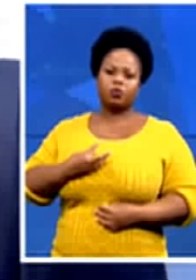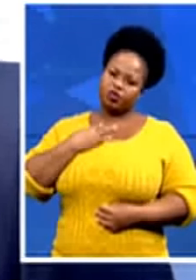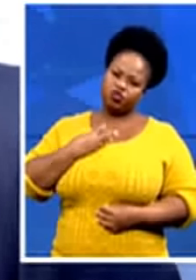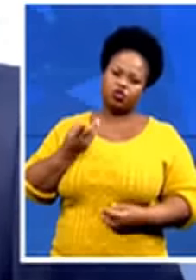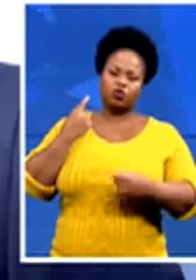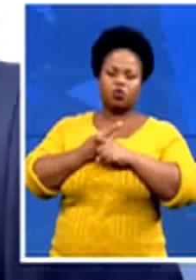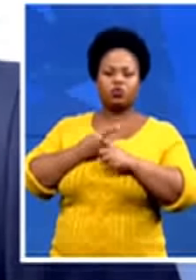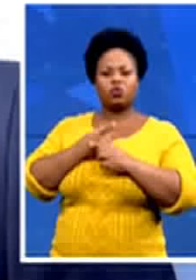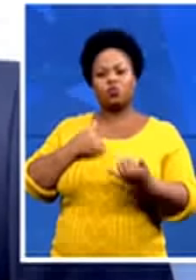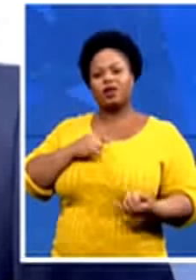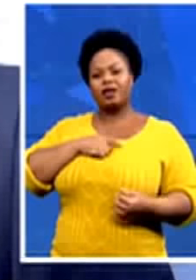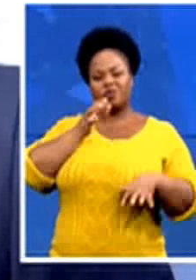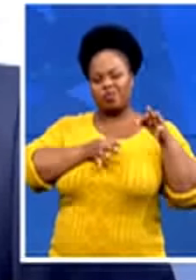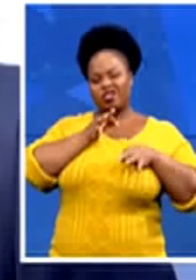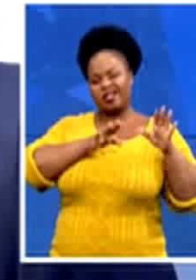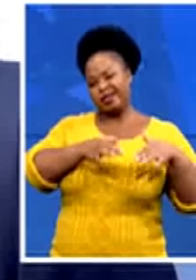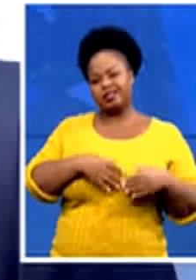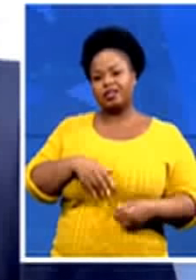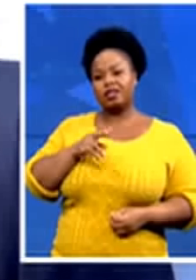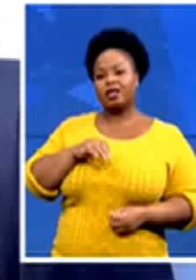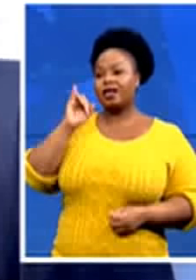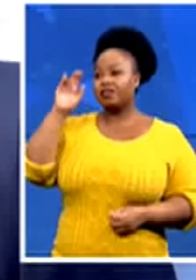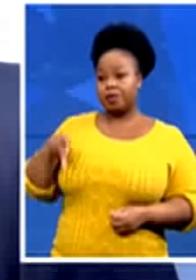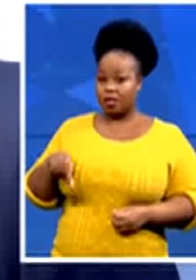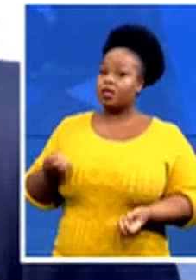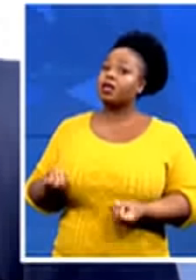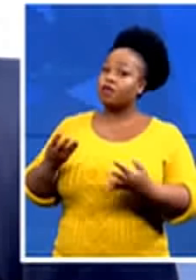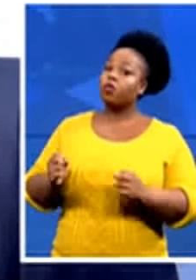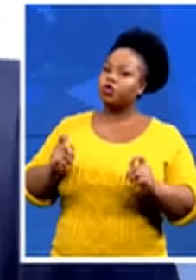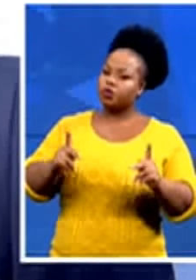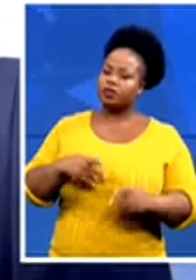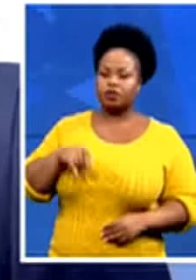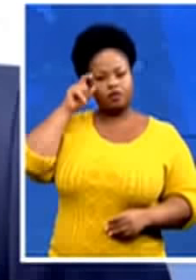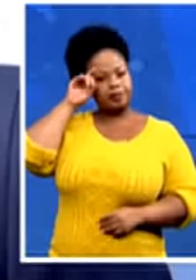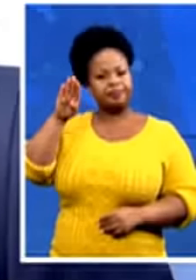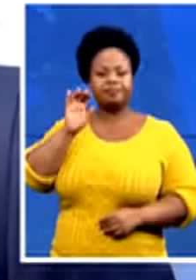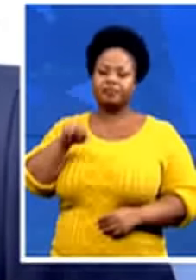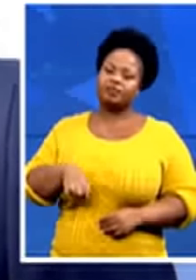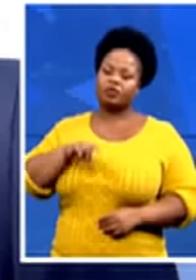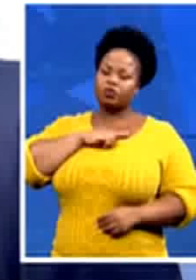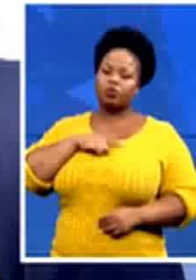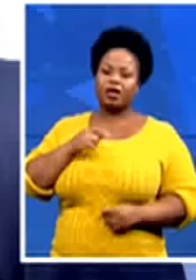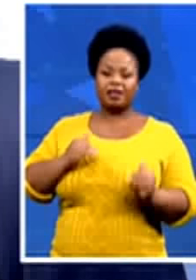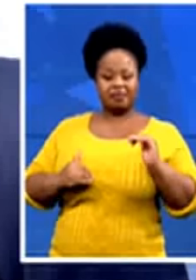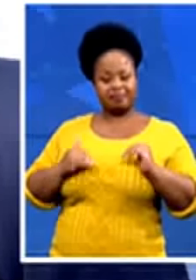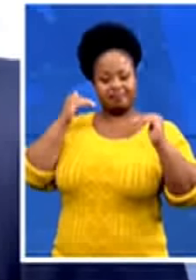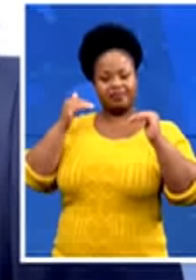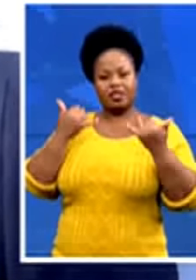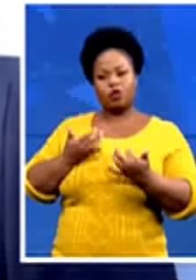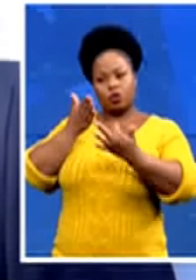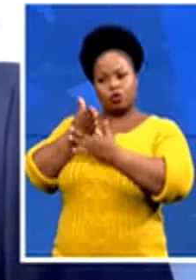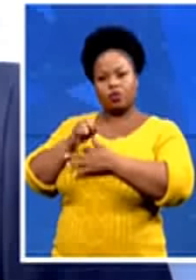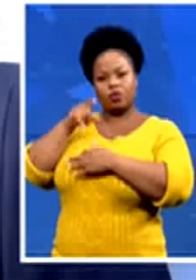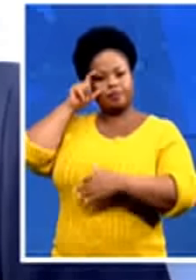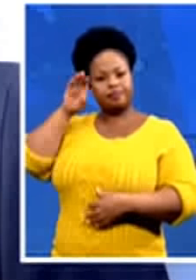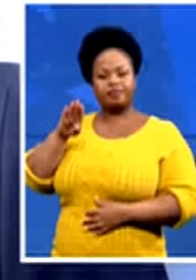sibonge ithuba alipho iFP iyakhula umntwana waphindangena ngoba ufike kuleli zinga nje ufike through yena umntwana semkhalela futhi ukuthi